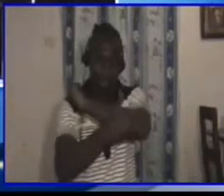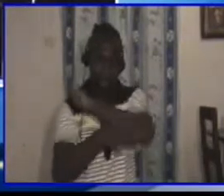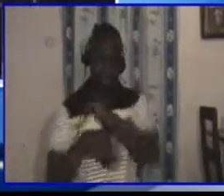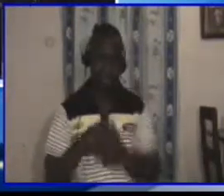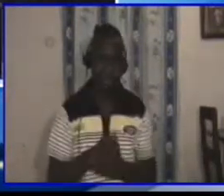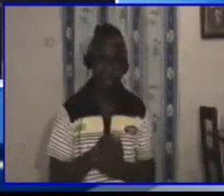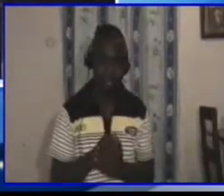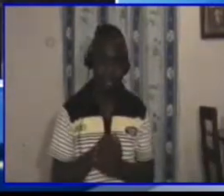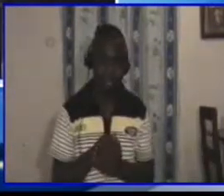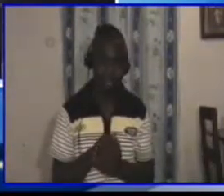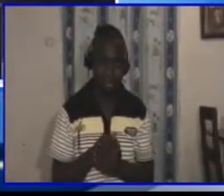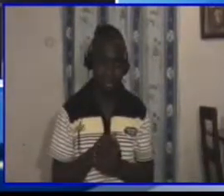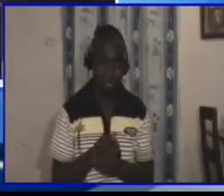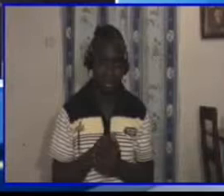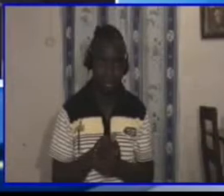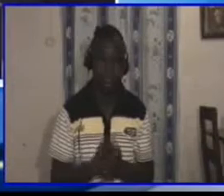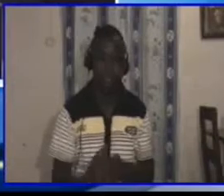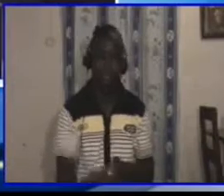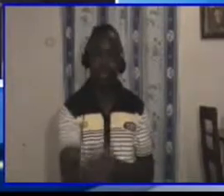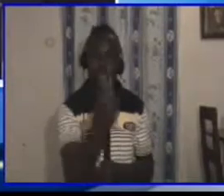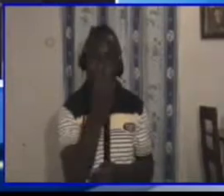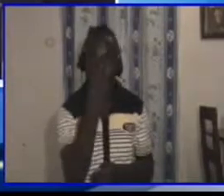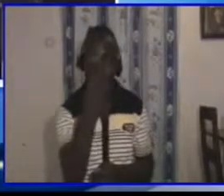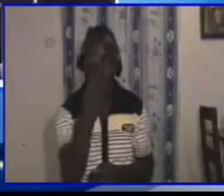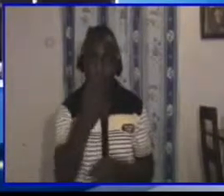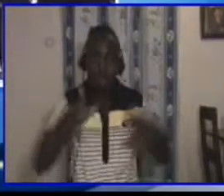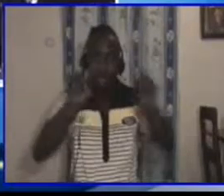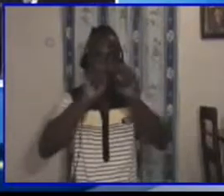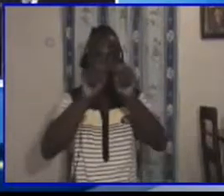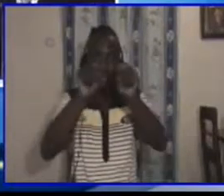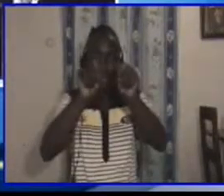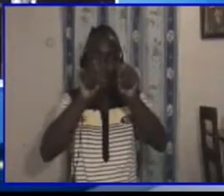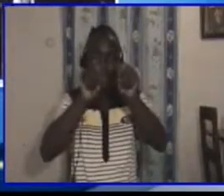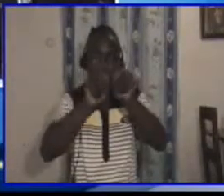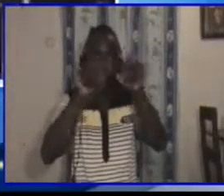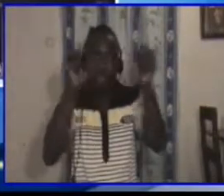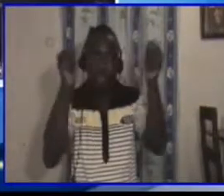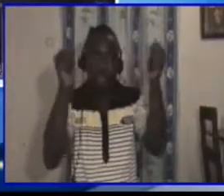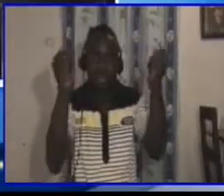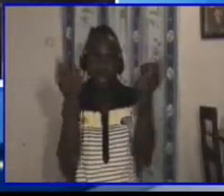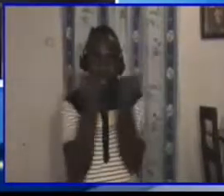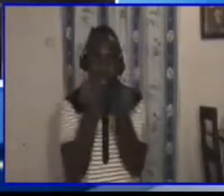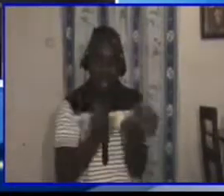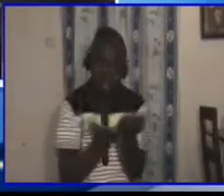ma il segno principale sarà il raduno dei figli d'israele